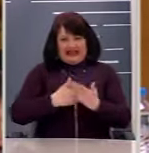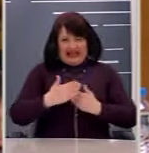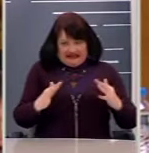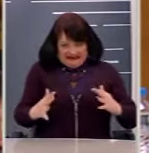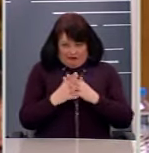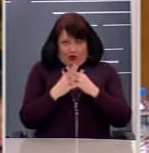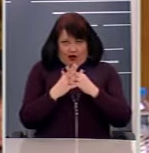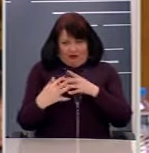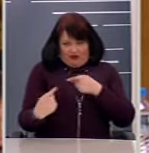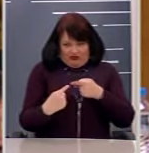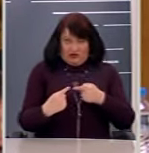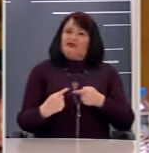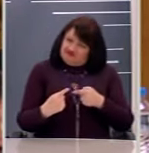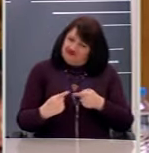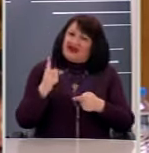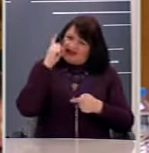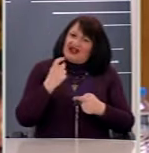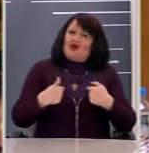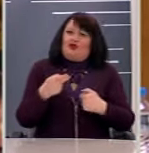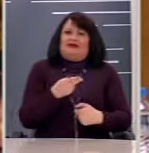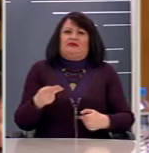σημαίνει ανταρτοπόλεμος.